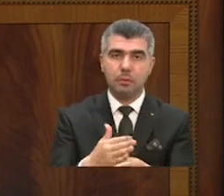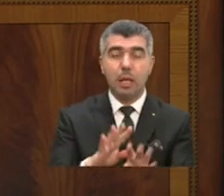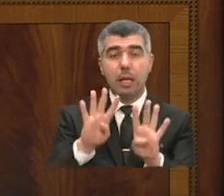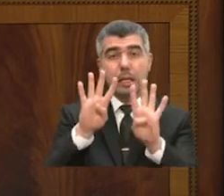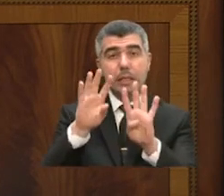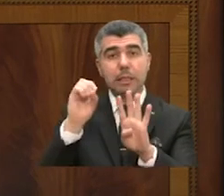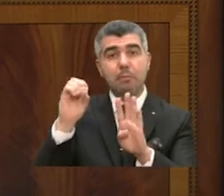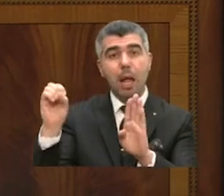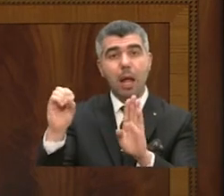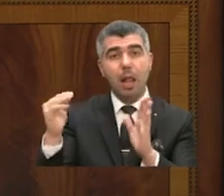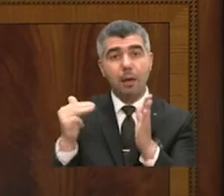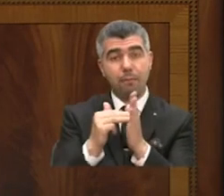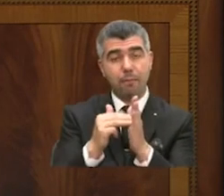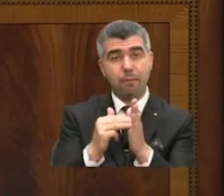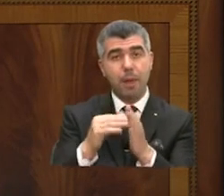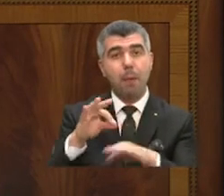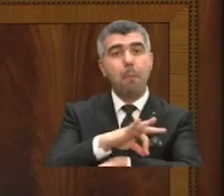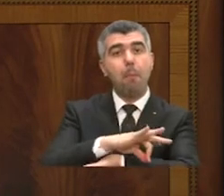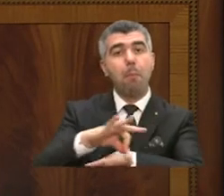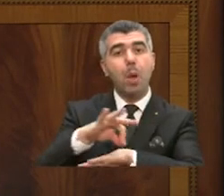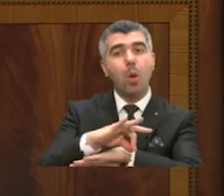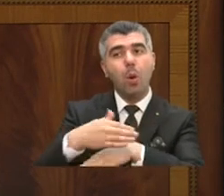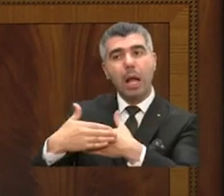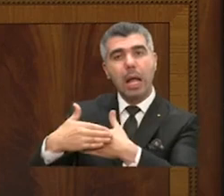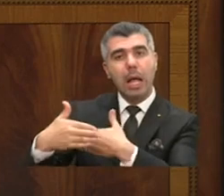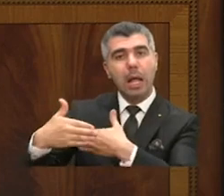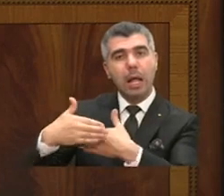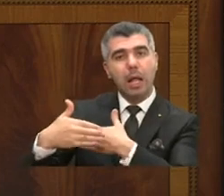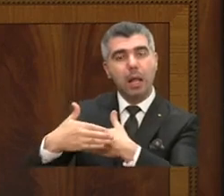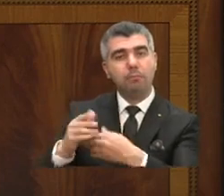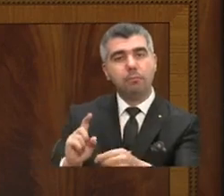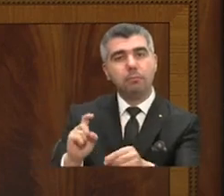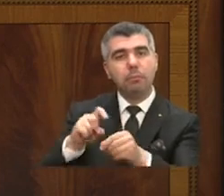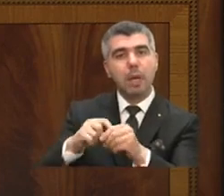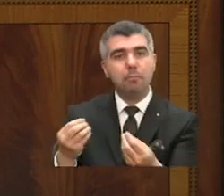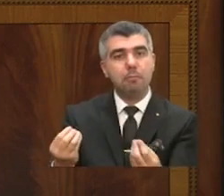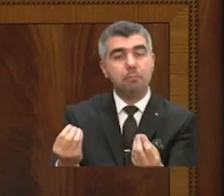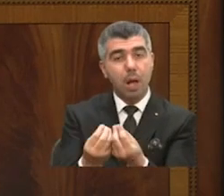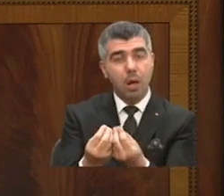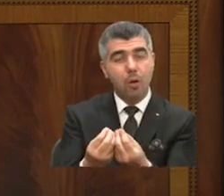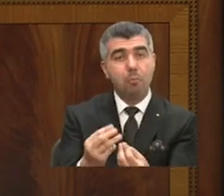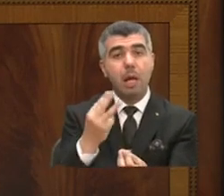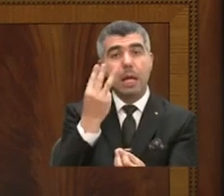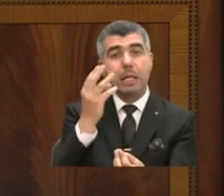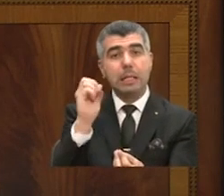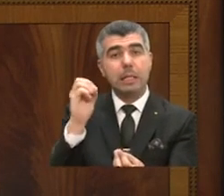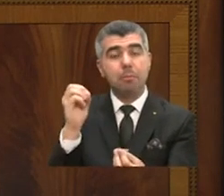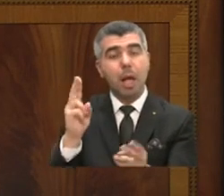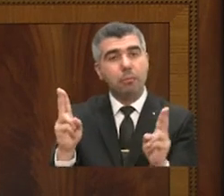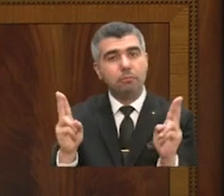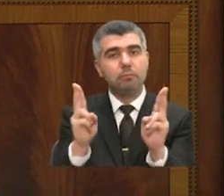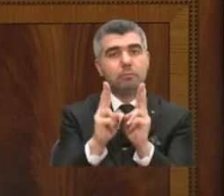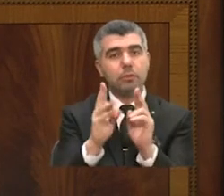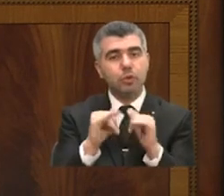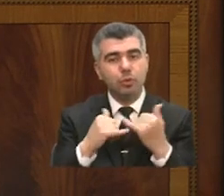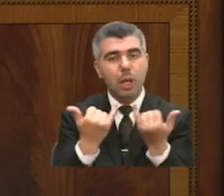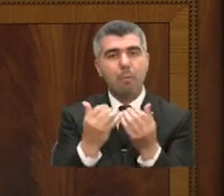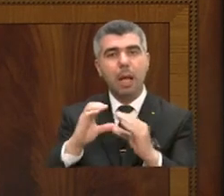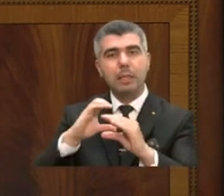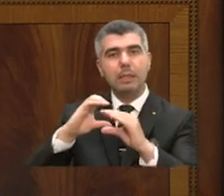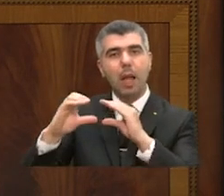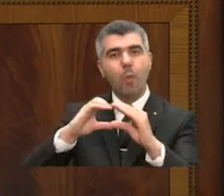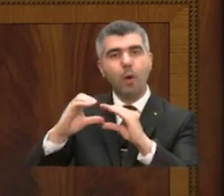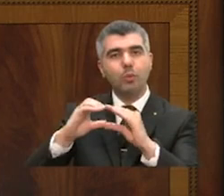للقرب لتقريب الخدمات للمواطنين في إطار شراكات، وتنظيم أكثر من 300 لقاء للتواصل